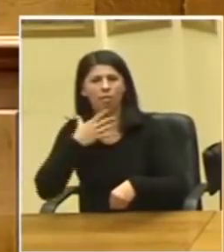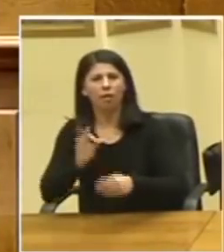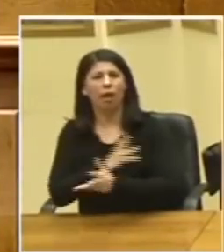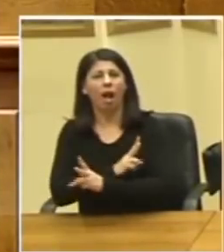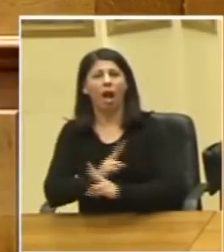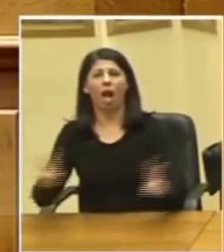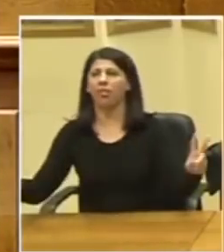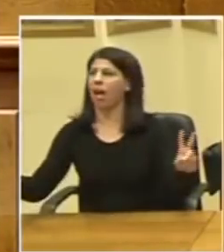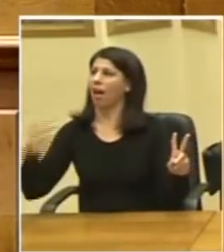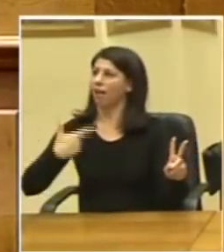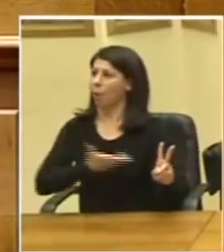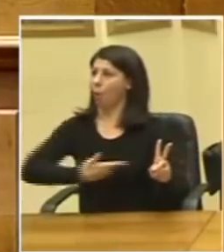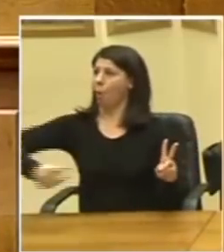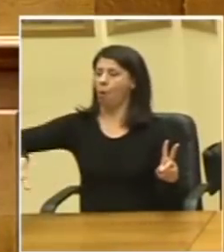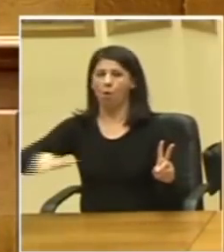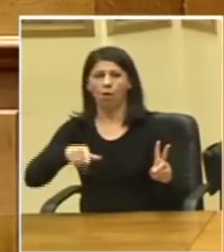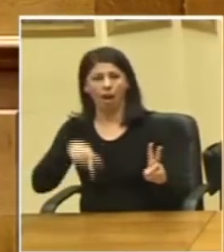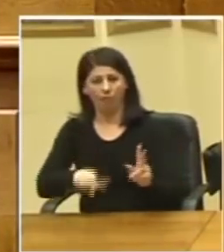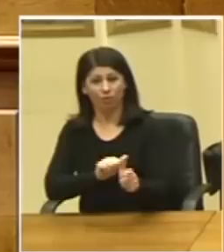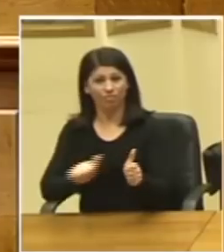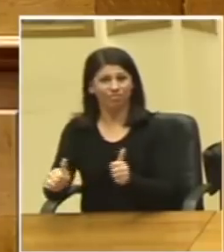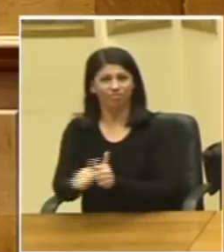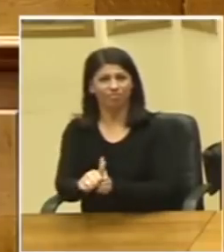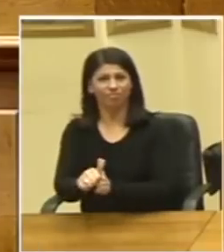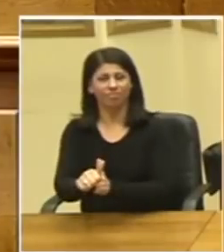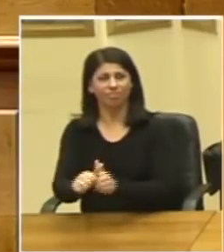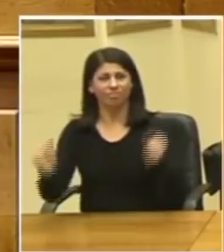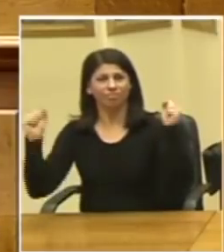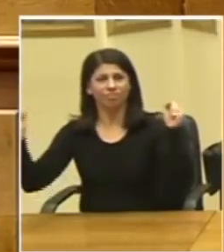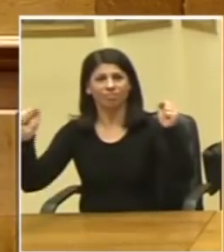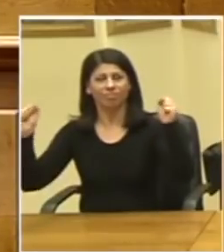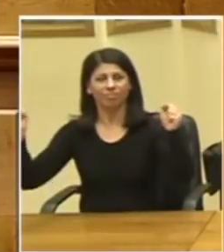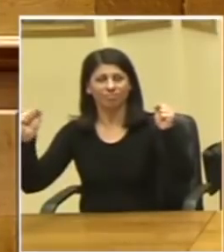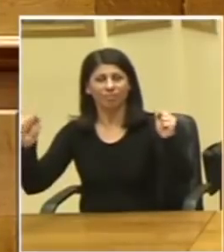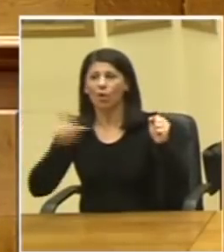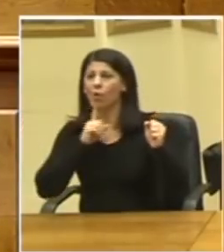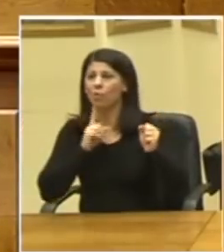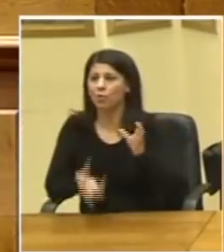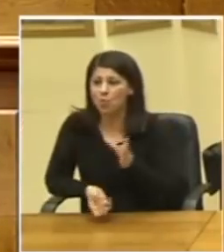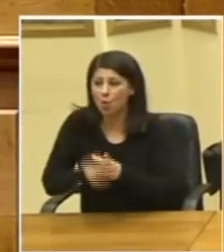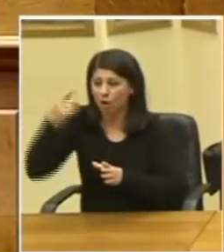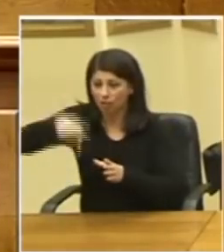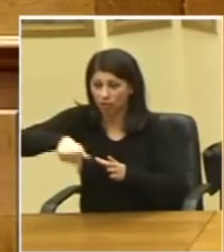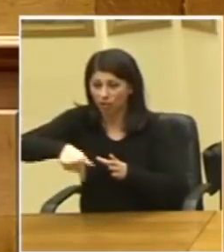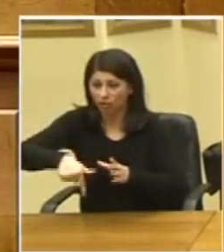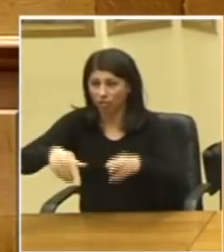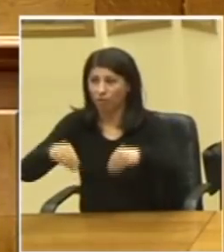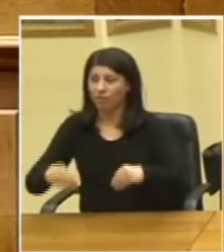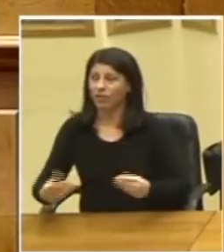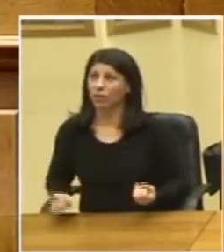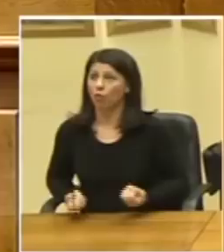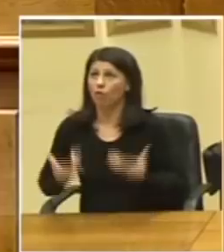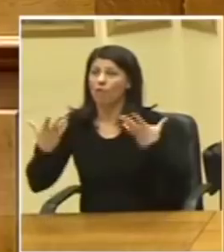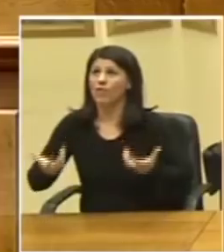προσπάθεια πρωτοστάτησε ο ΣΥΡΙΖΑ βέβαια, ως νεοφώτιστος και με τις γνωστές μετακινήσεις στο κυβερνητικό του